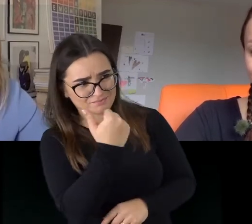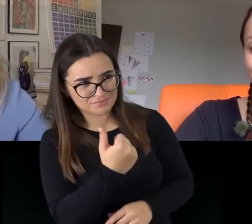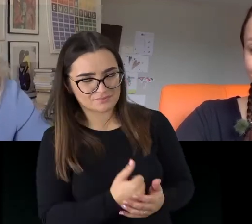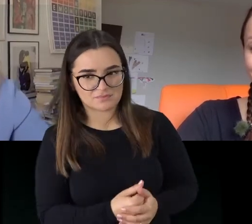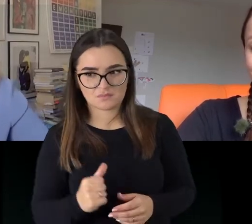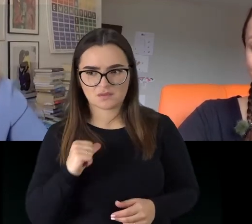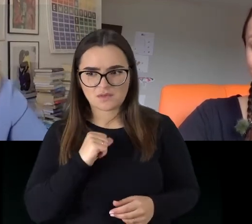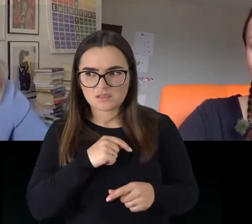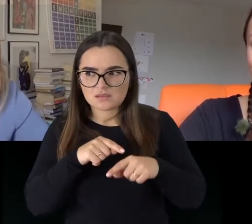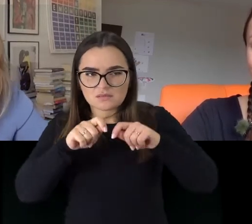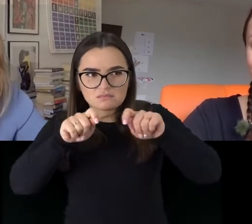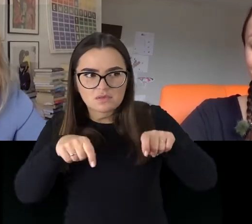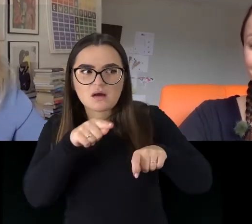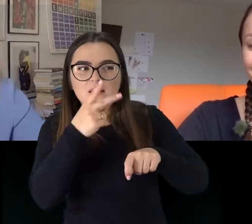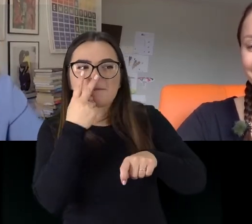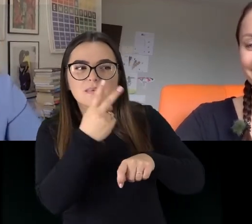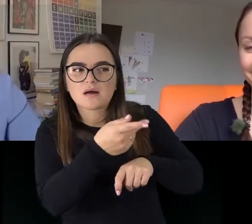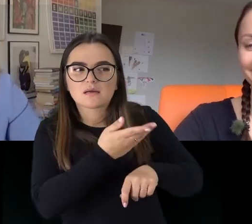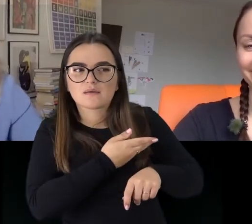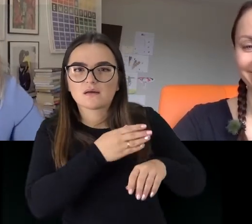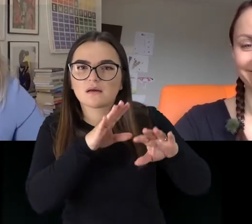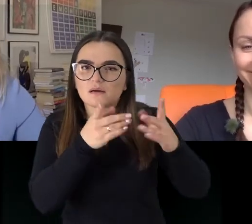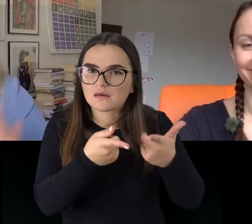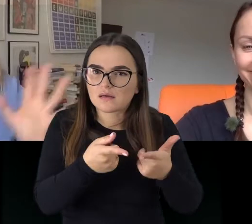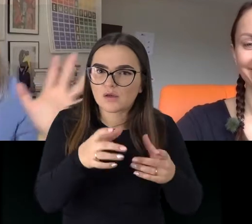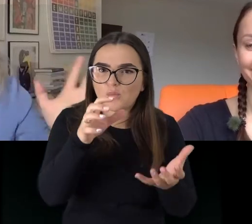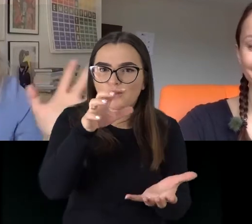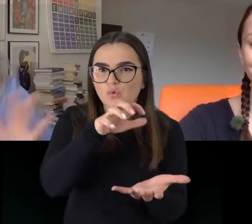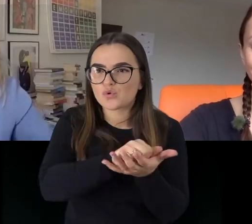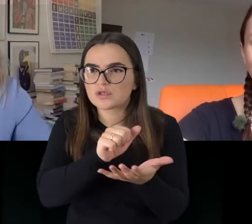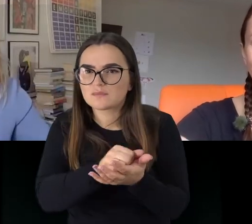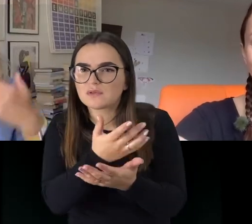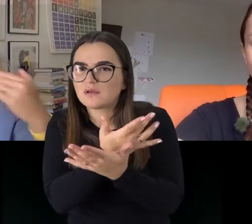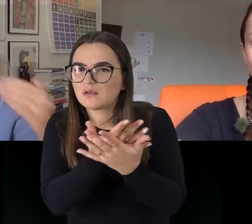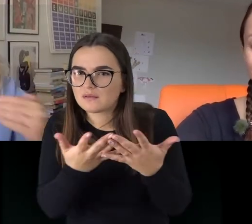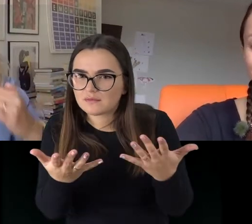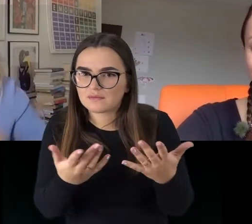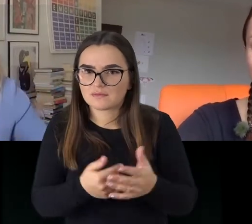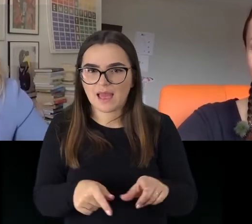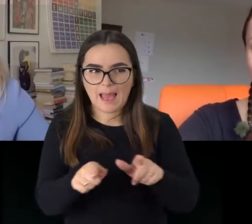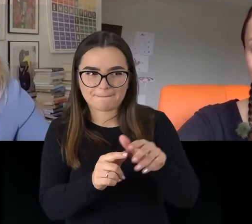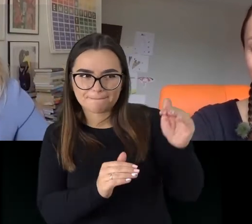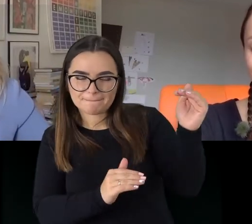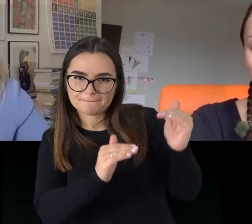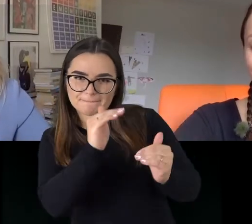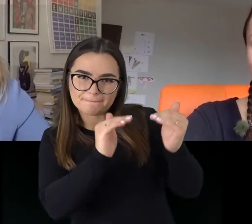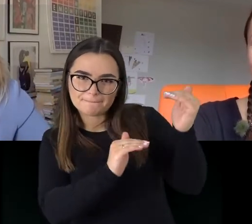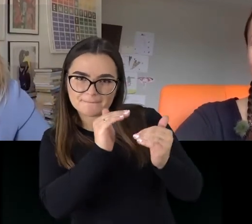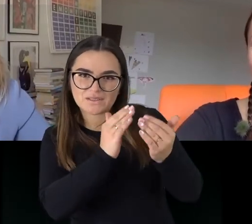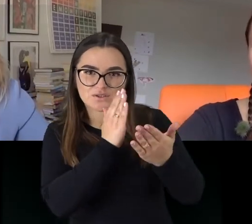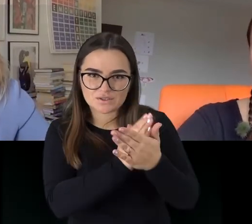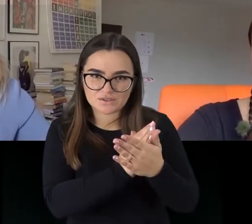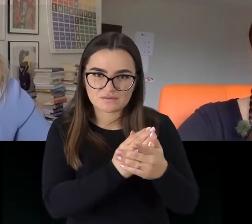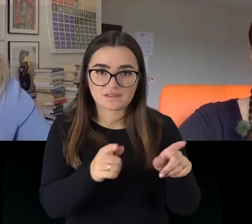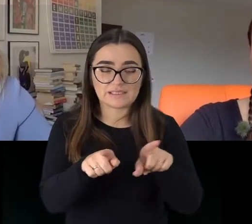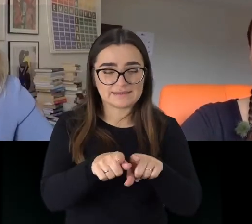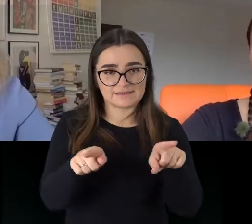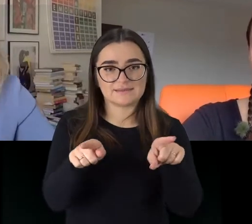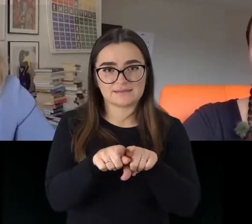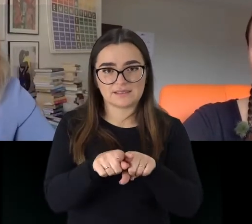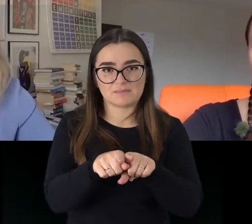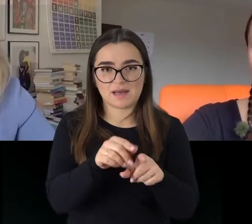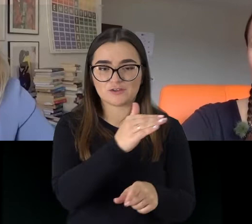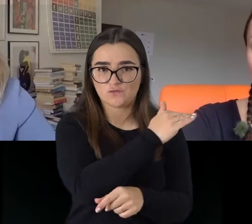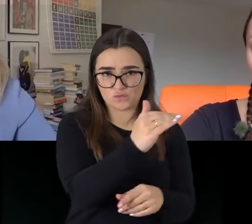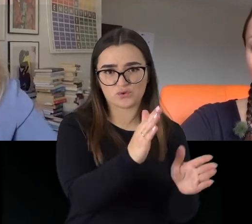jie gyvena, va matai, kokius burelius jie leidžia, va matai, jie neleidžia, nu ten ir taip toliau, ne, mes pasilyginam. Tai lygiai tas pats yra ir